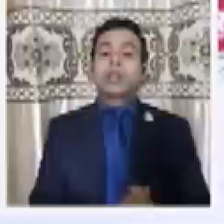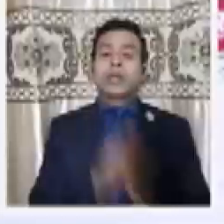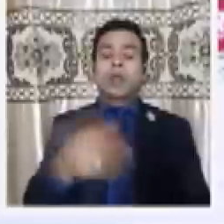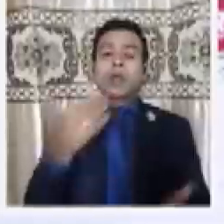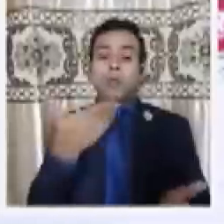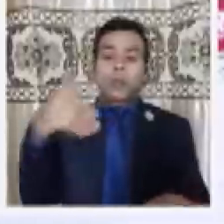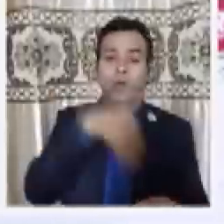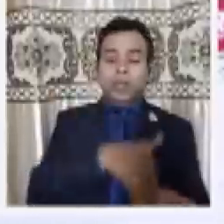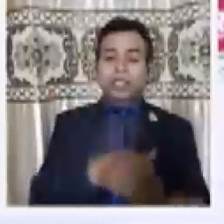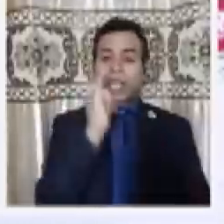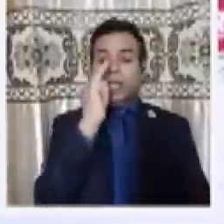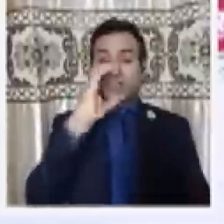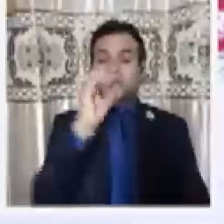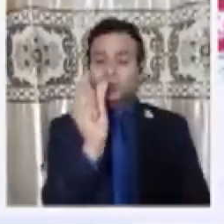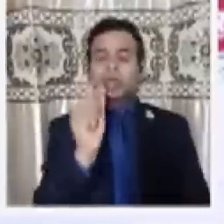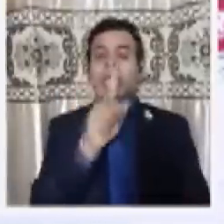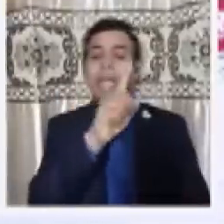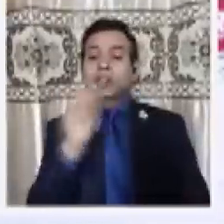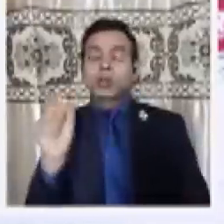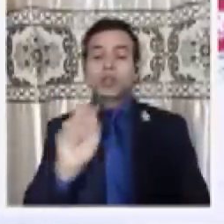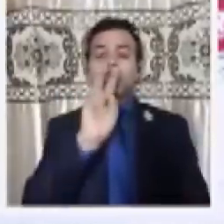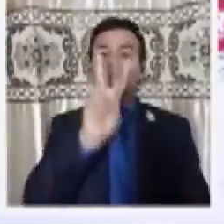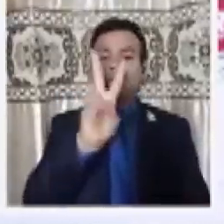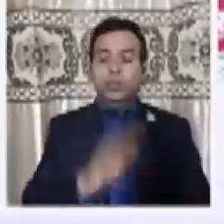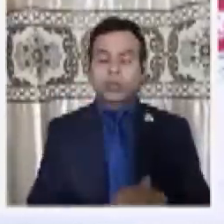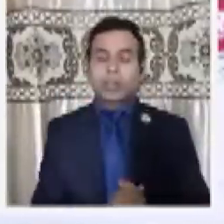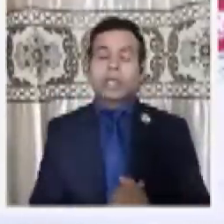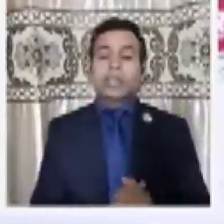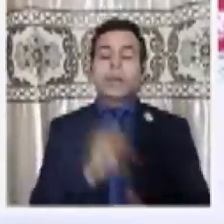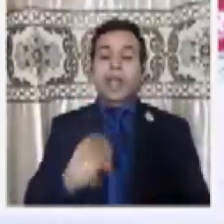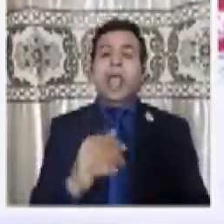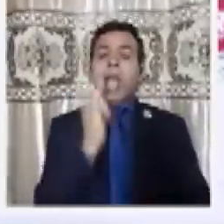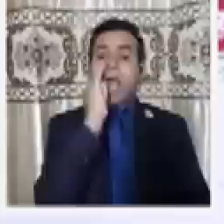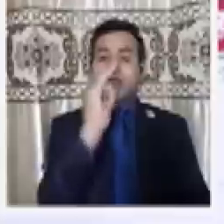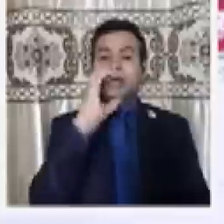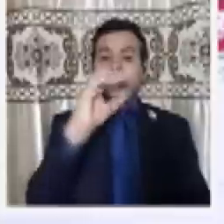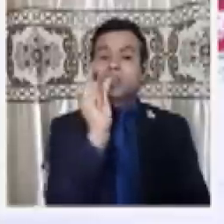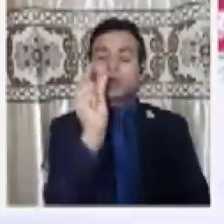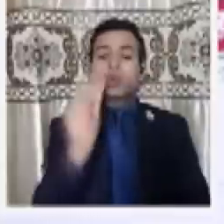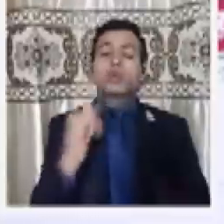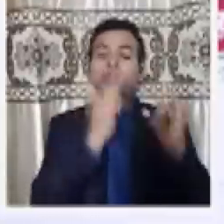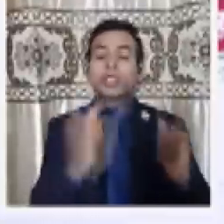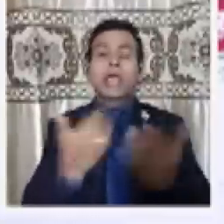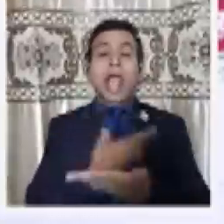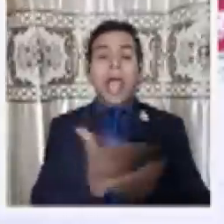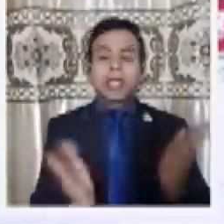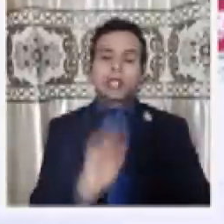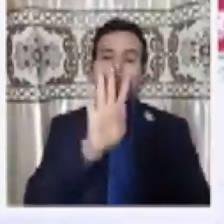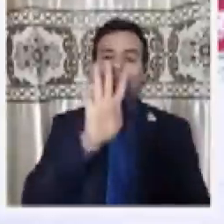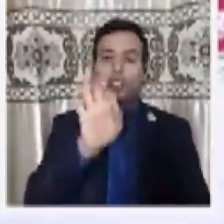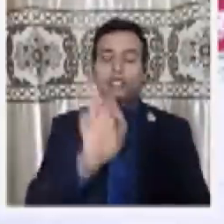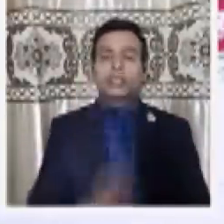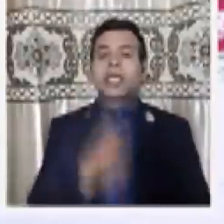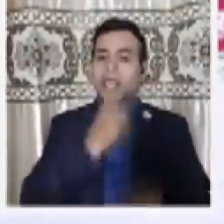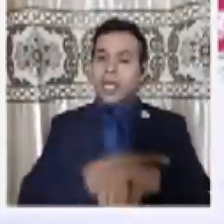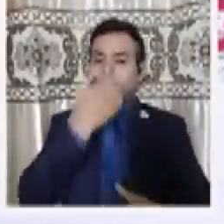শয্যা সংখ্যা 142টি, ভর্তি আছে আইসিইউ শয্যা 102 জন এবং আইসিইউ শয্যা